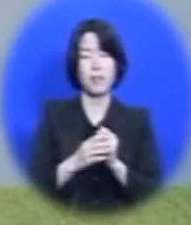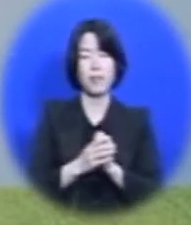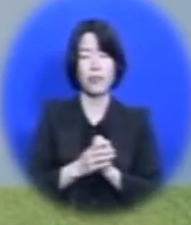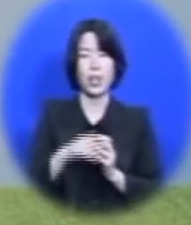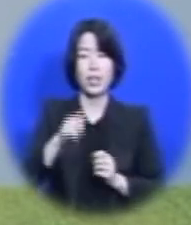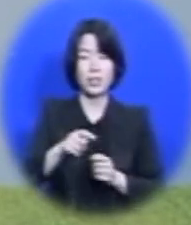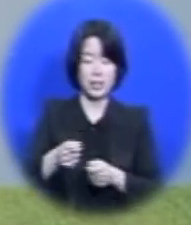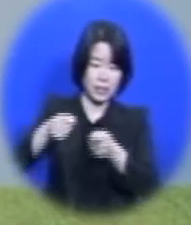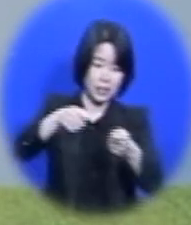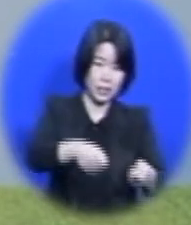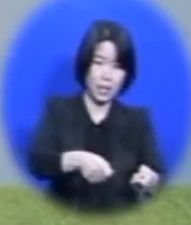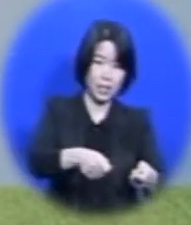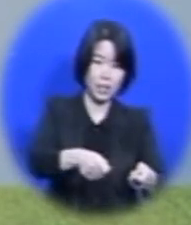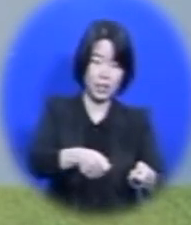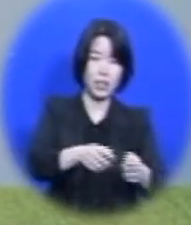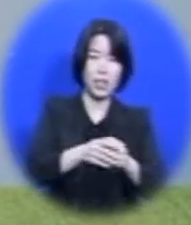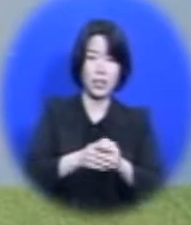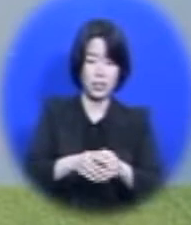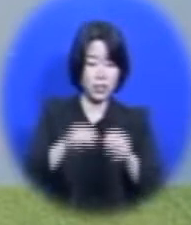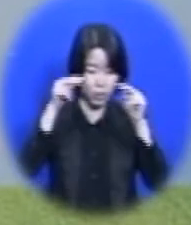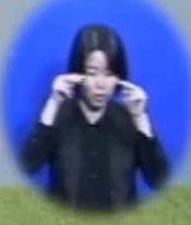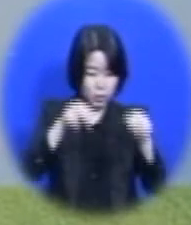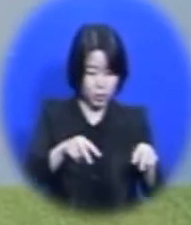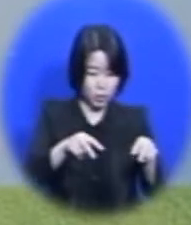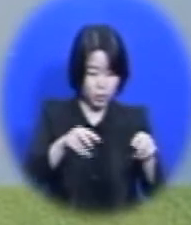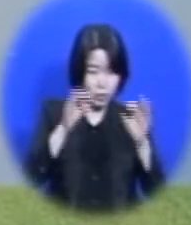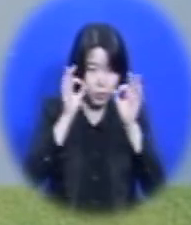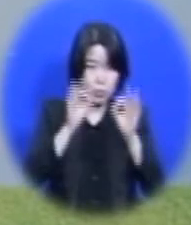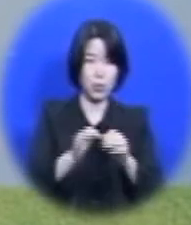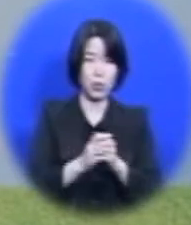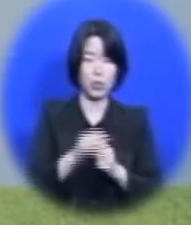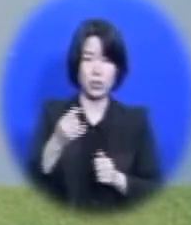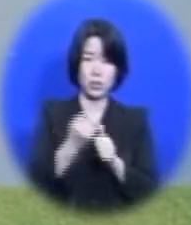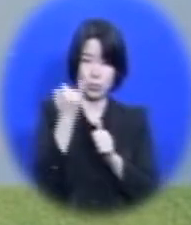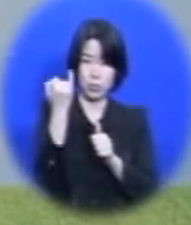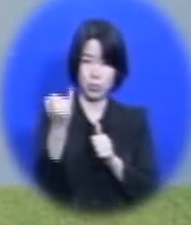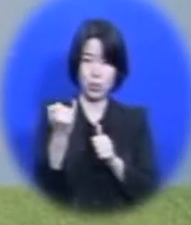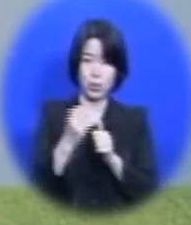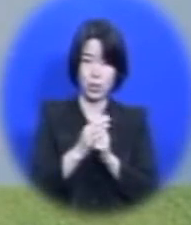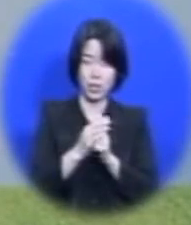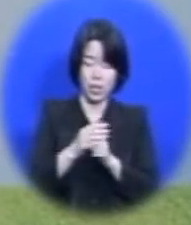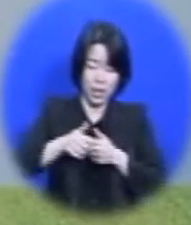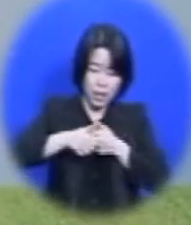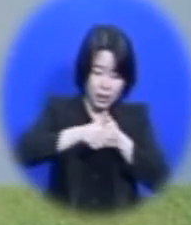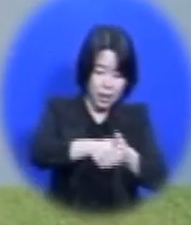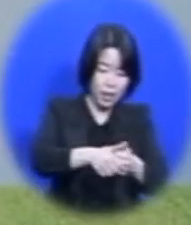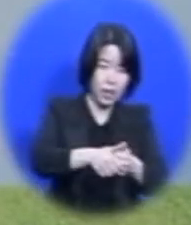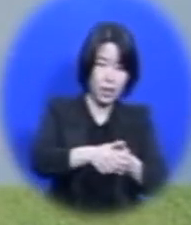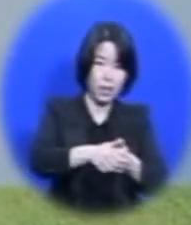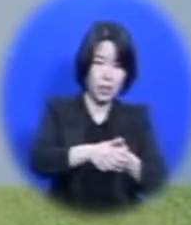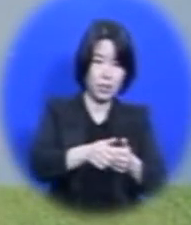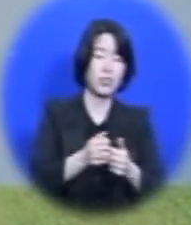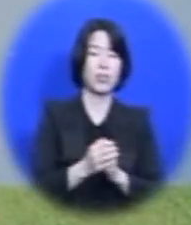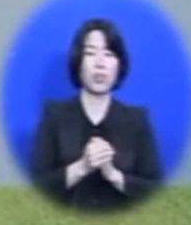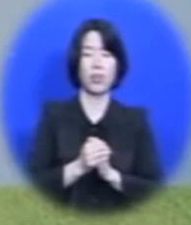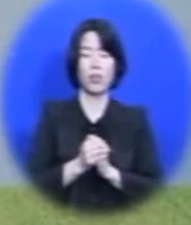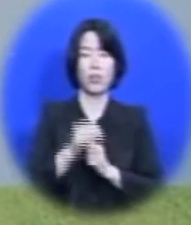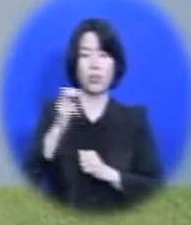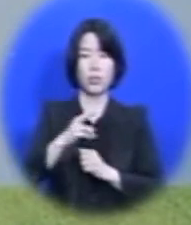그 하관하면서 관을 내려놓은 곳으로 그 부인이 그냥 따라 들어간 거예요.